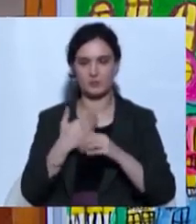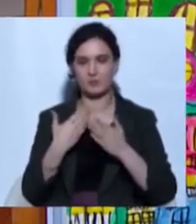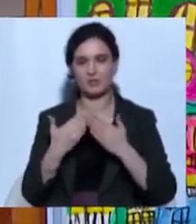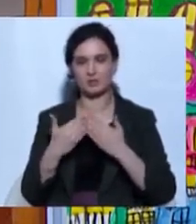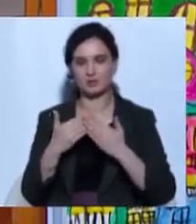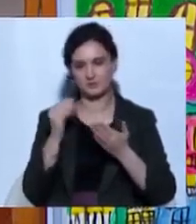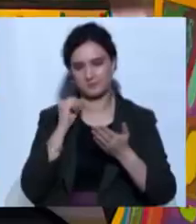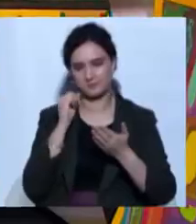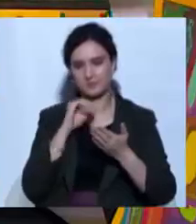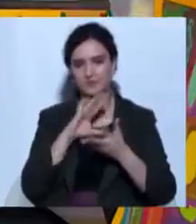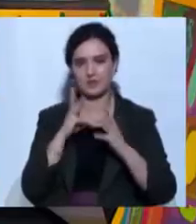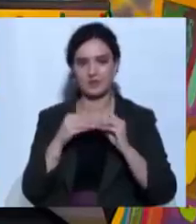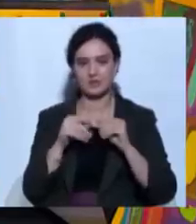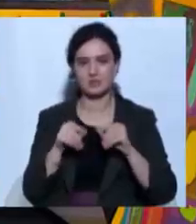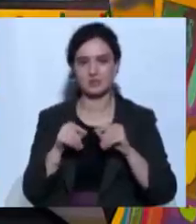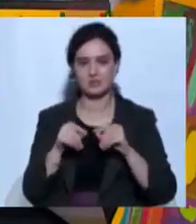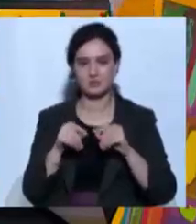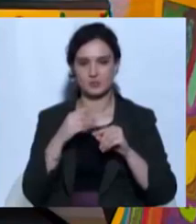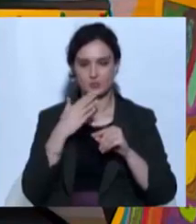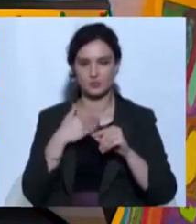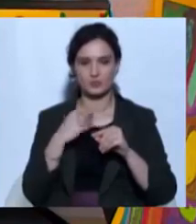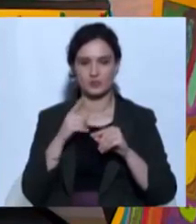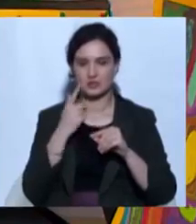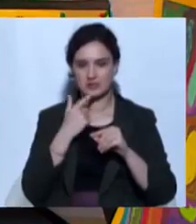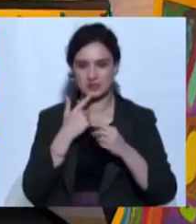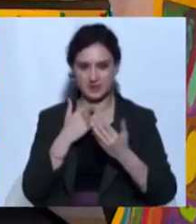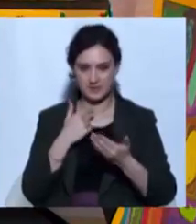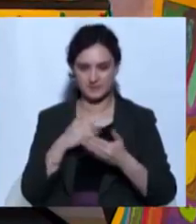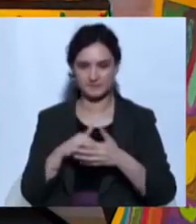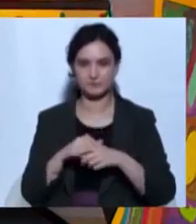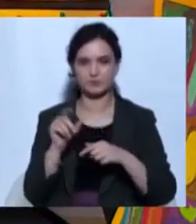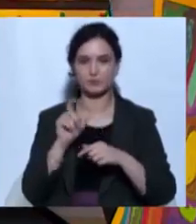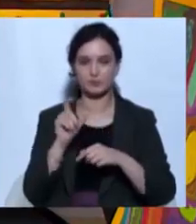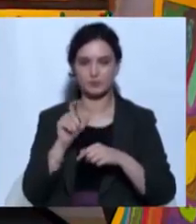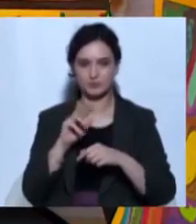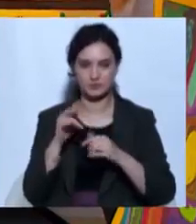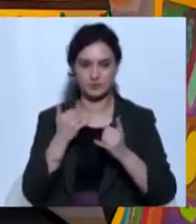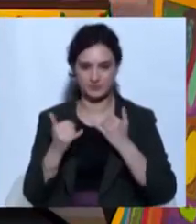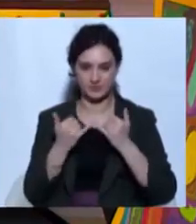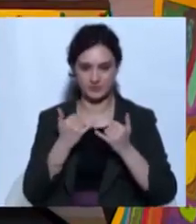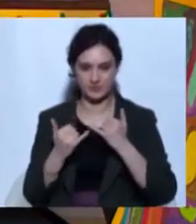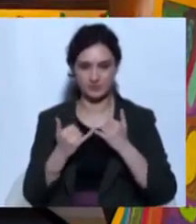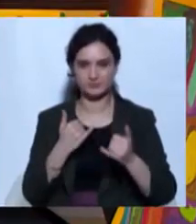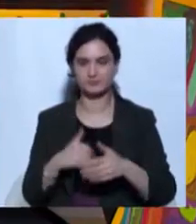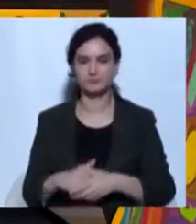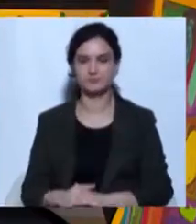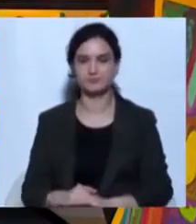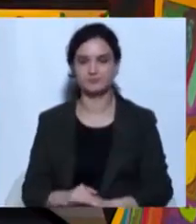მაგალითად ავიღოთ ახლა ყველაზე ესეთი ძირითადი, ხო, ეს არის წითელი, ლურჯი და ყვითელი.